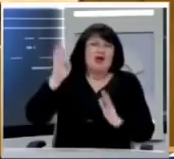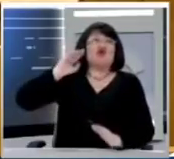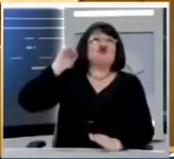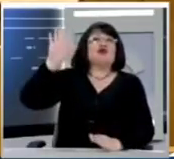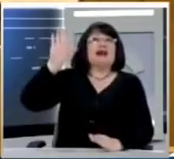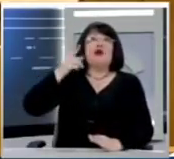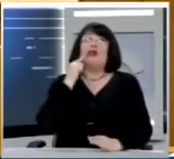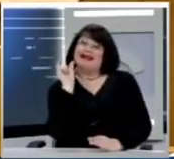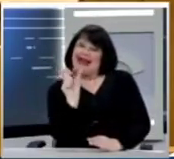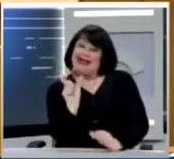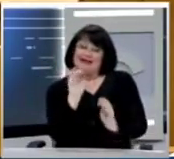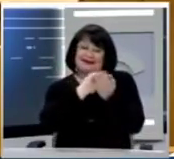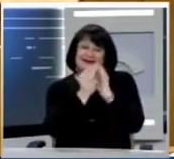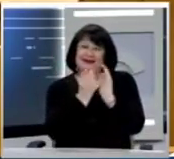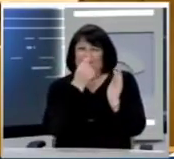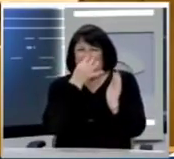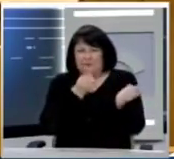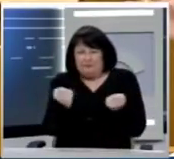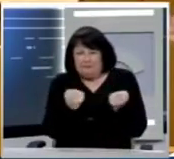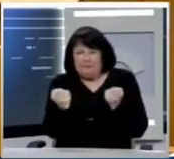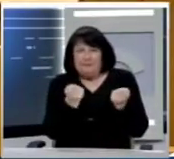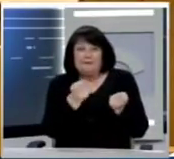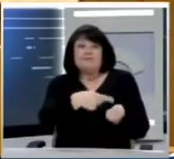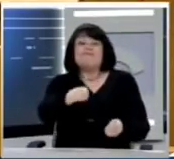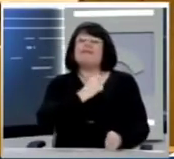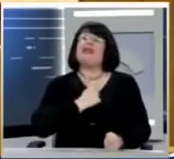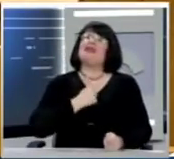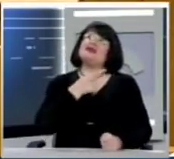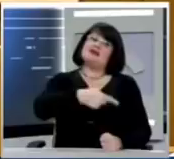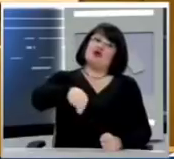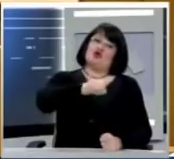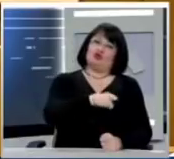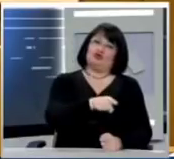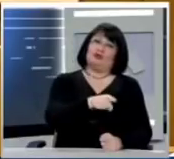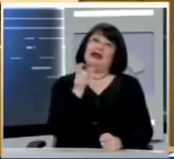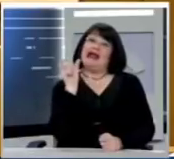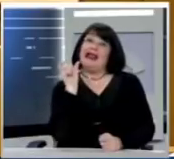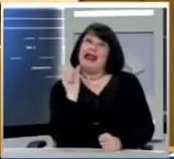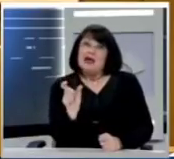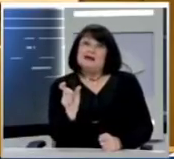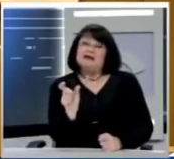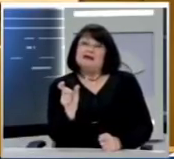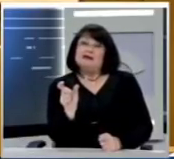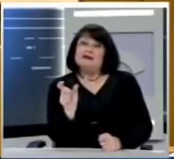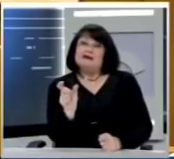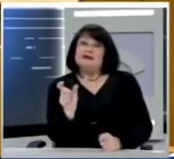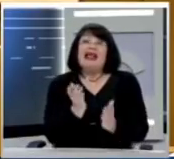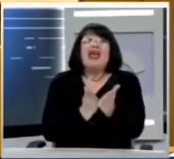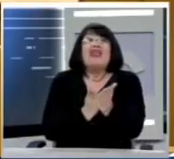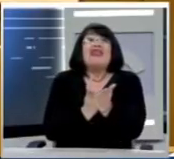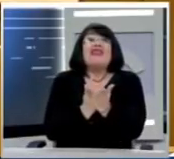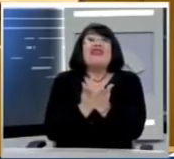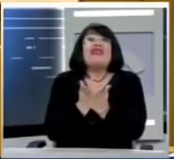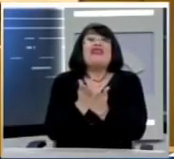δεν είναι σκευωρία. Δυστυχώς για σας, ό,τι και να κάνετε. Η λέξη είναι δικαιοσύνη.